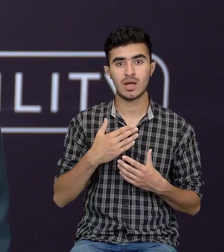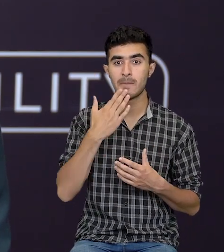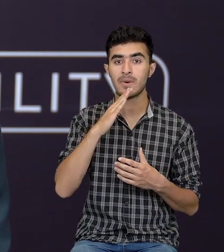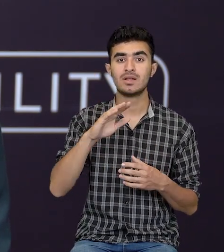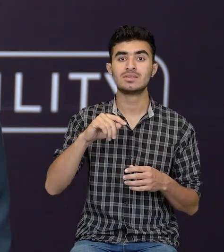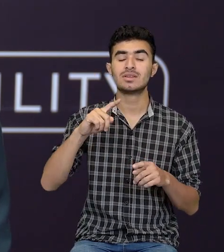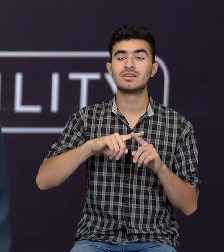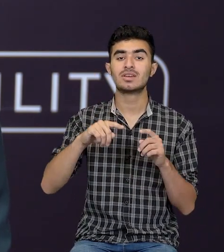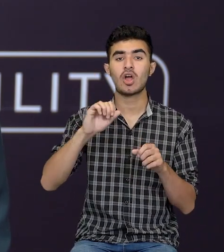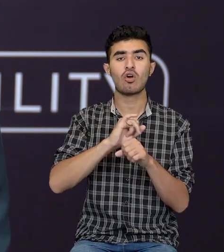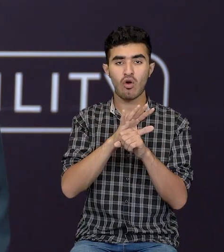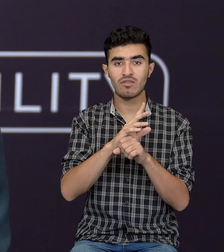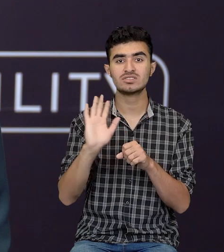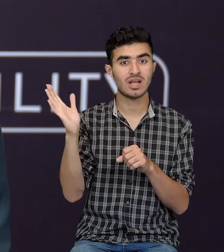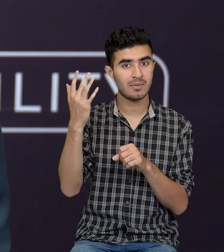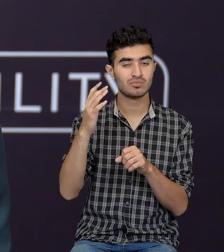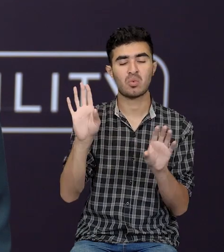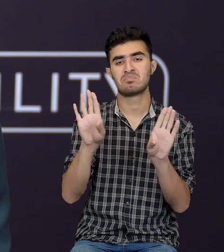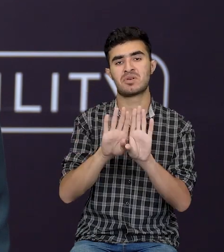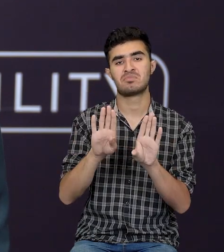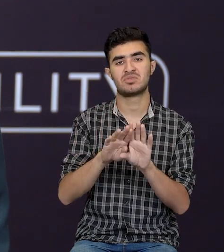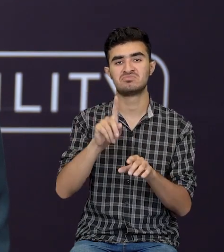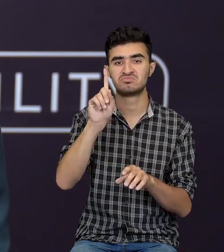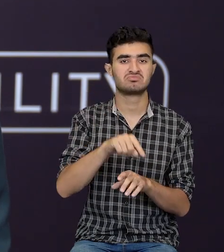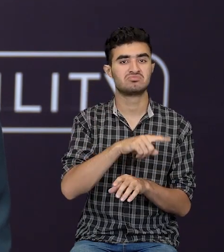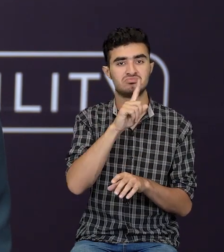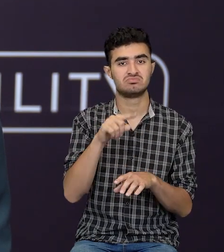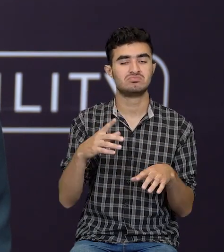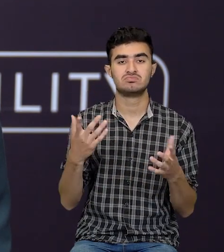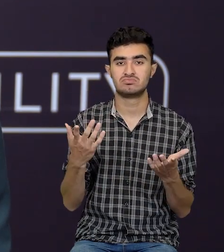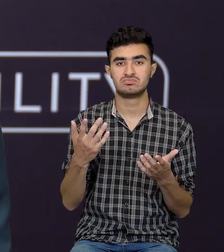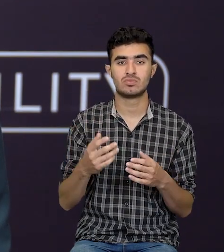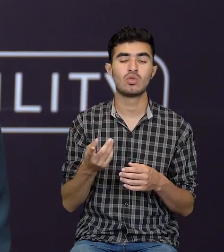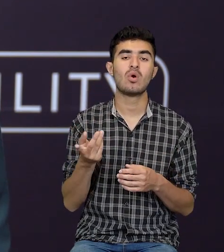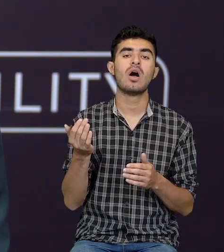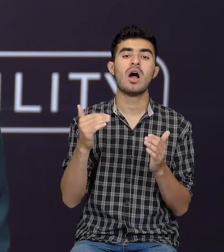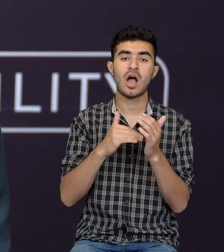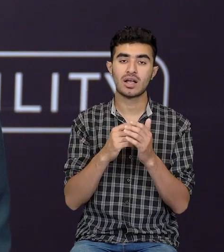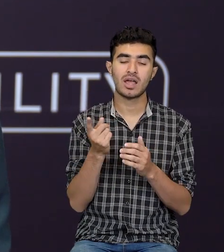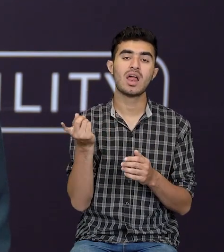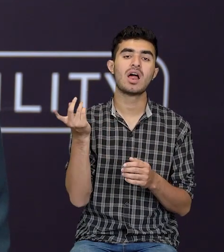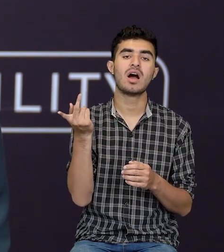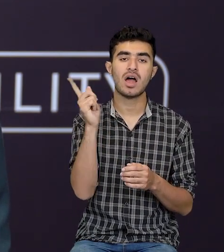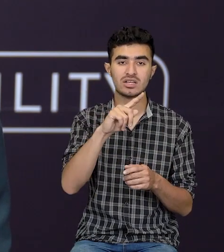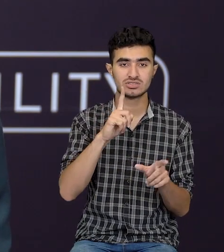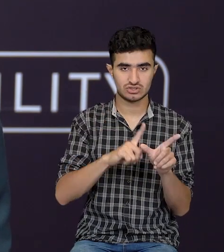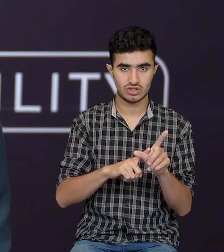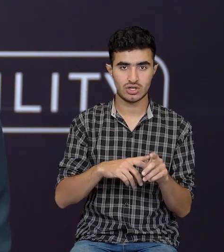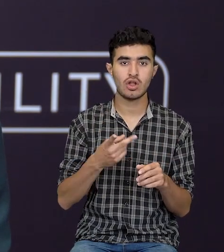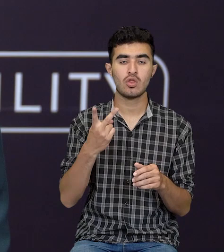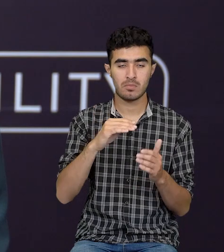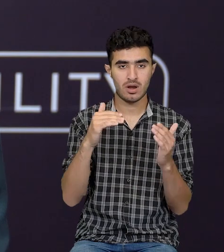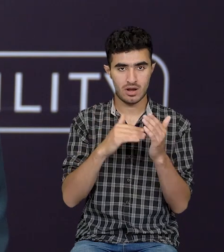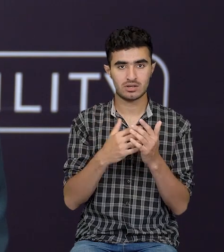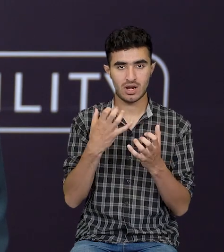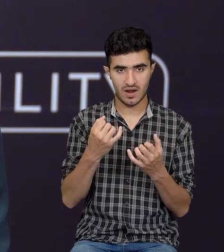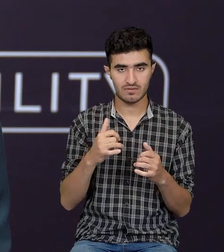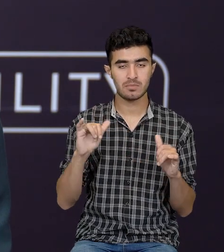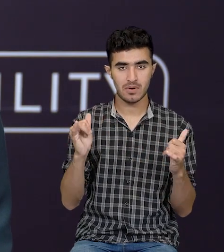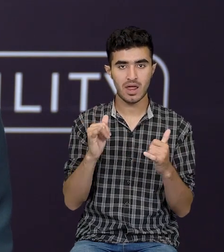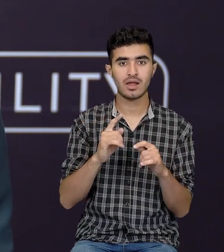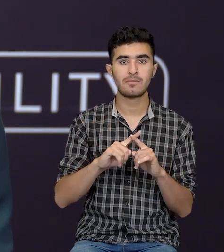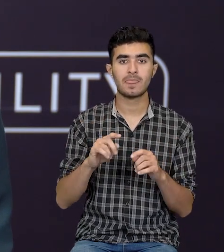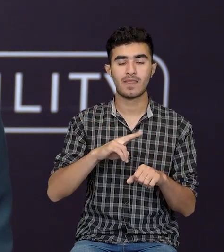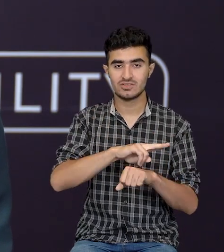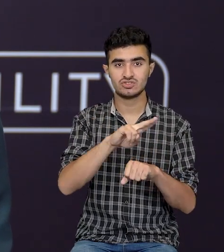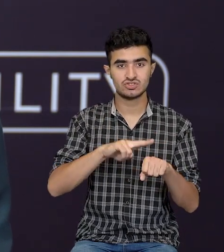अब 3 टूर मिल गए हैं। अल्लाह ताला का शुक्र अदा किया कि पहले 2 थे, अब 3 हो गए हैं। तो मैं बहुत ज़्यादा खुश था कि चलें, अल्लाह ने कुछ बेहतर ही किया,